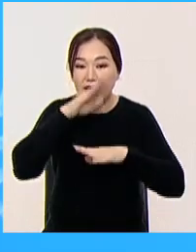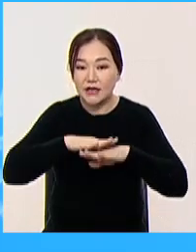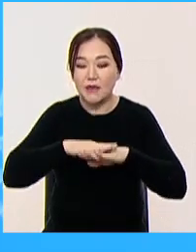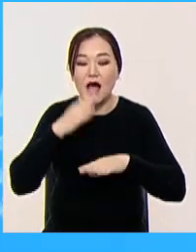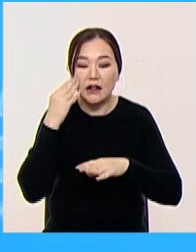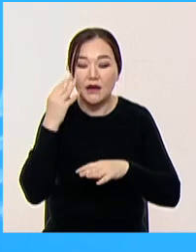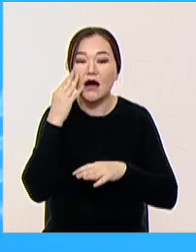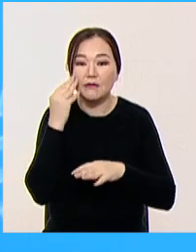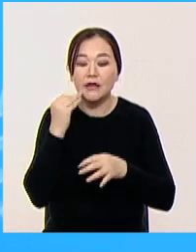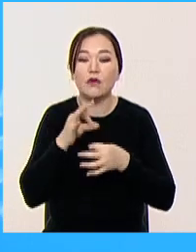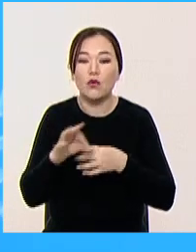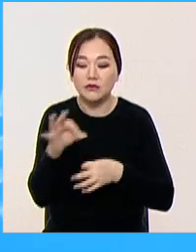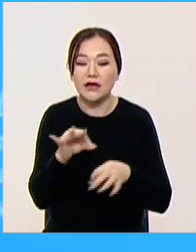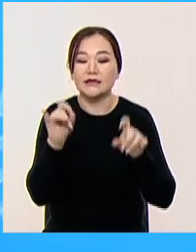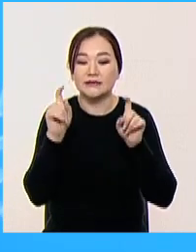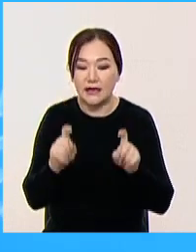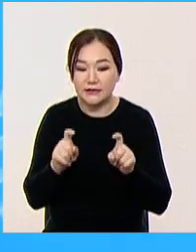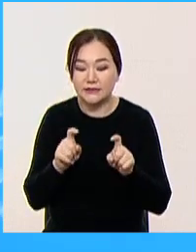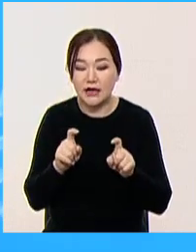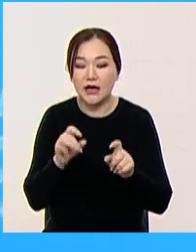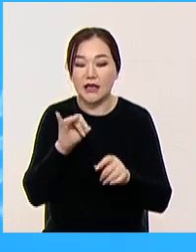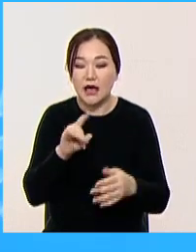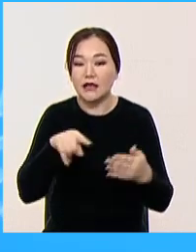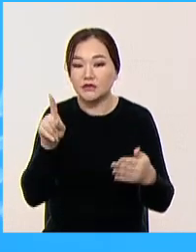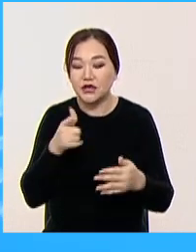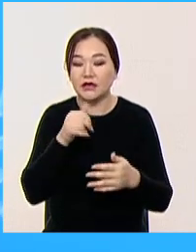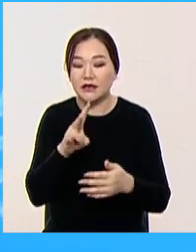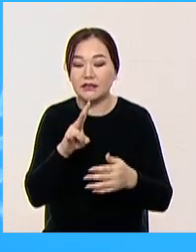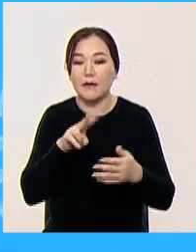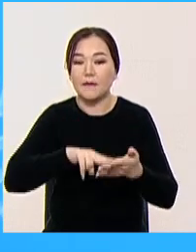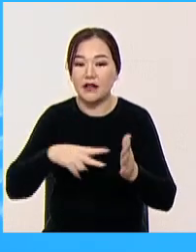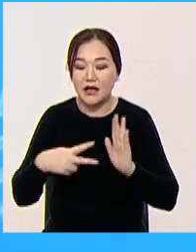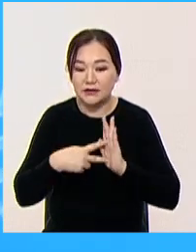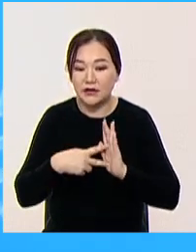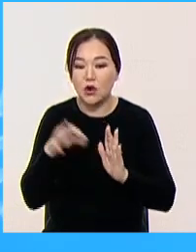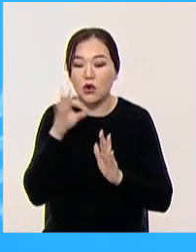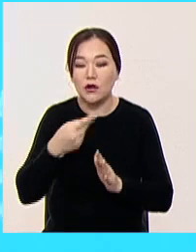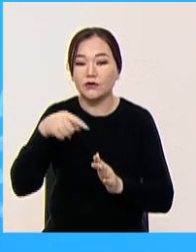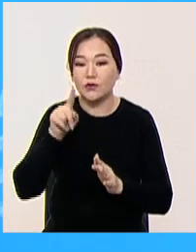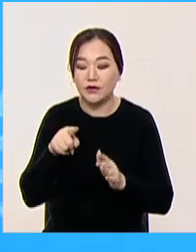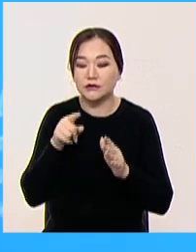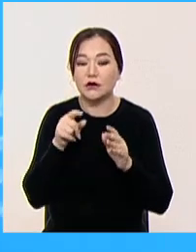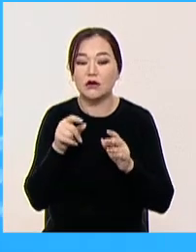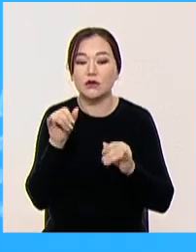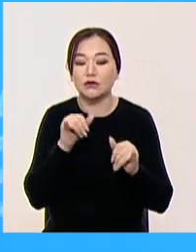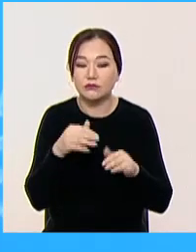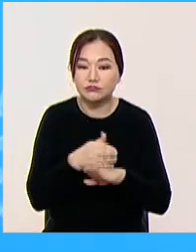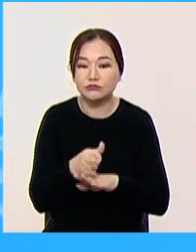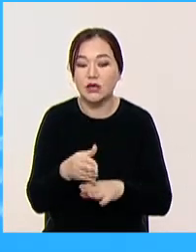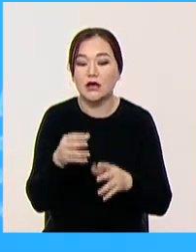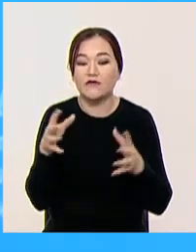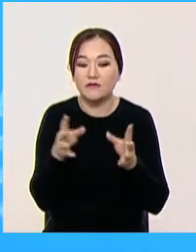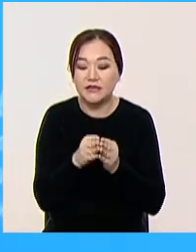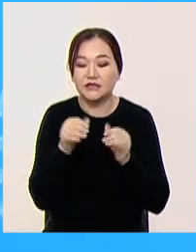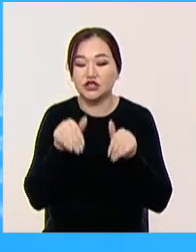Алматы, Алматинской области садиться, определять генеральный план агломерации и уже вместе совместно решать